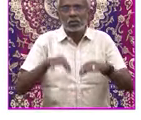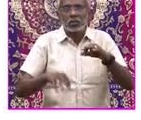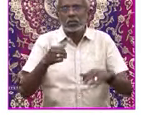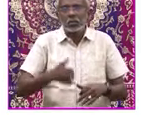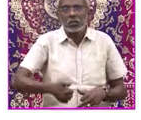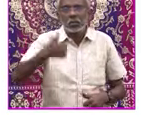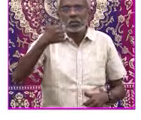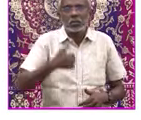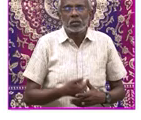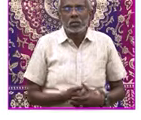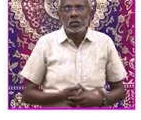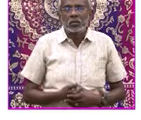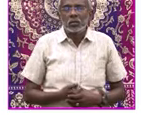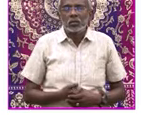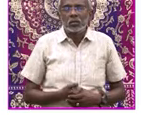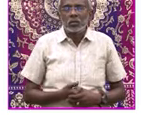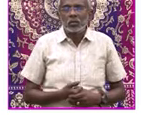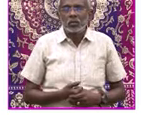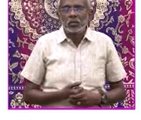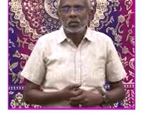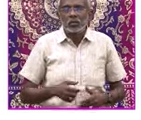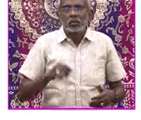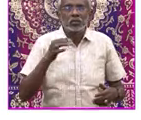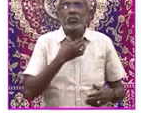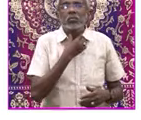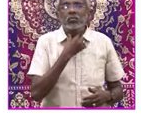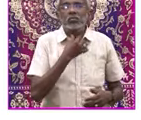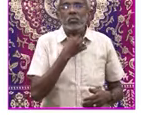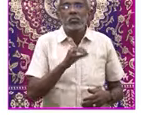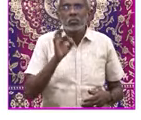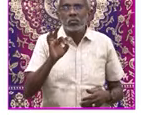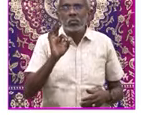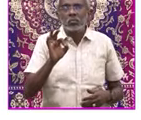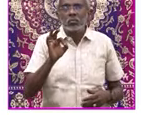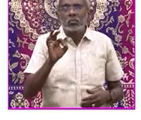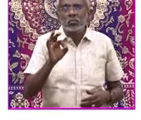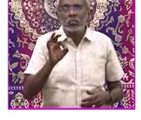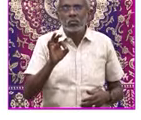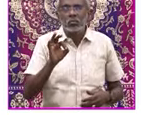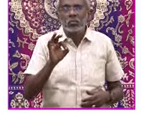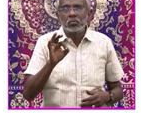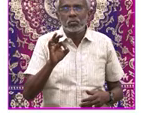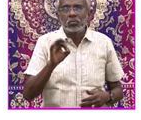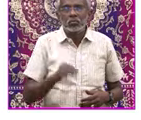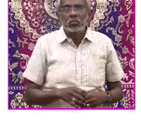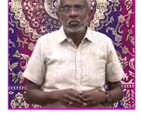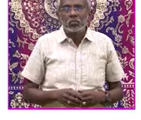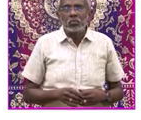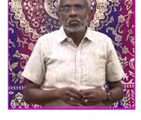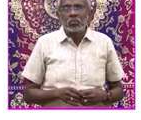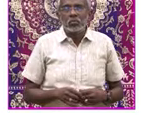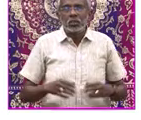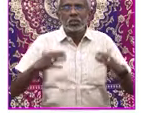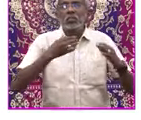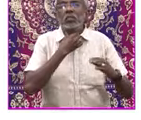தேர்ந்தெடுத்து எழுதுக. சிங்கம் எதில் வாழும், நாம் வந்து இப்போ வீட்டில் வசிக்கிறோம்,